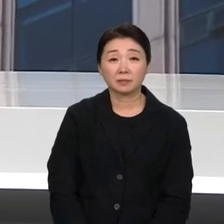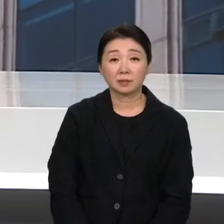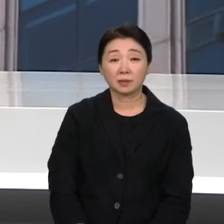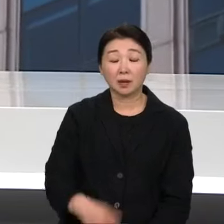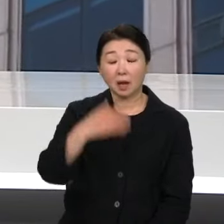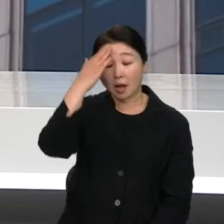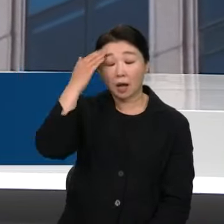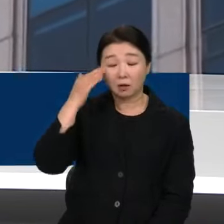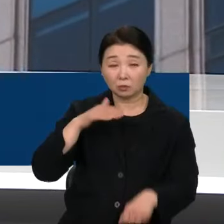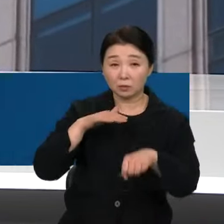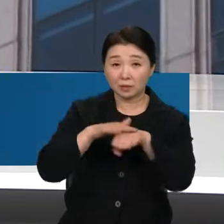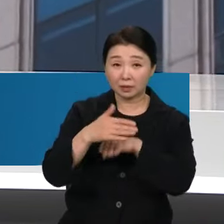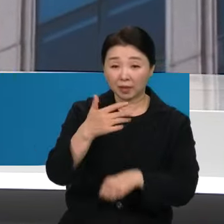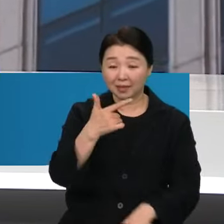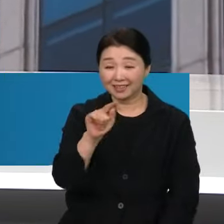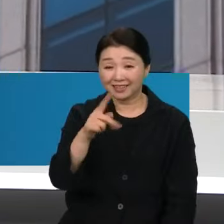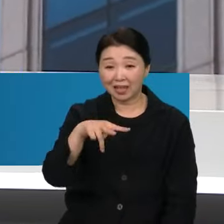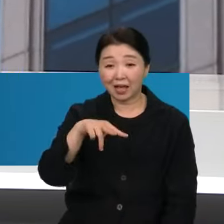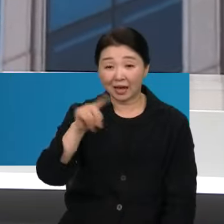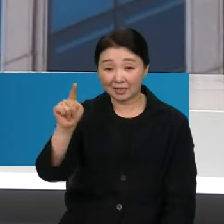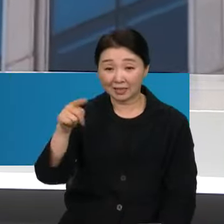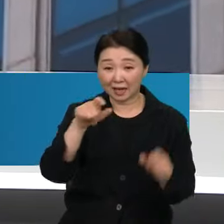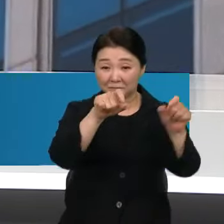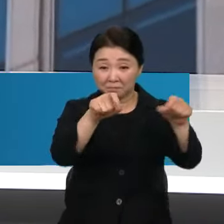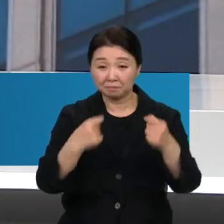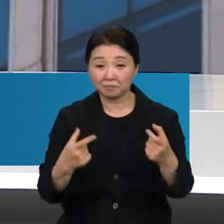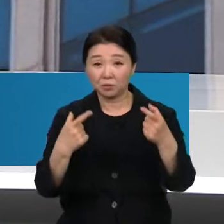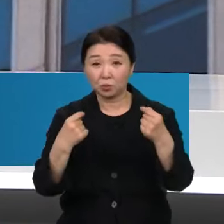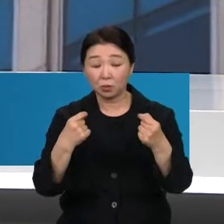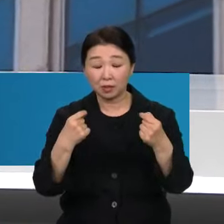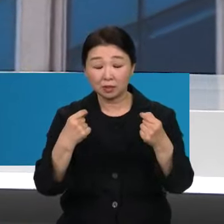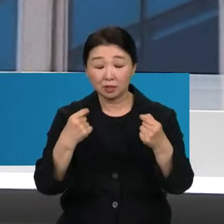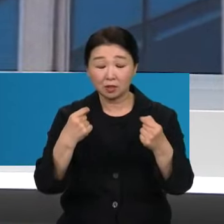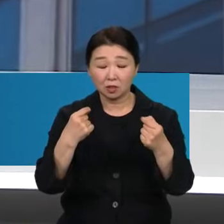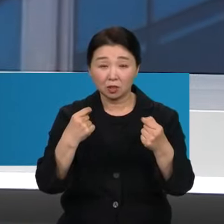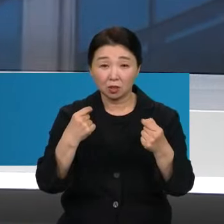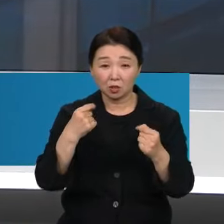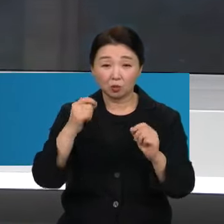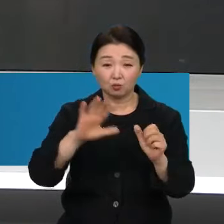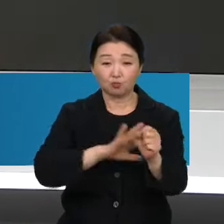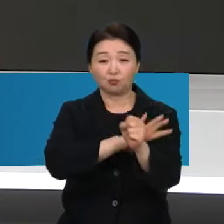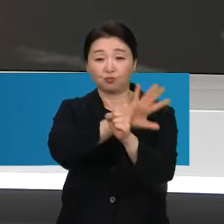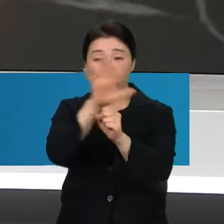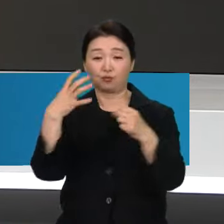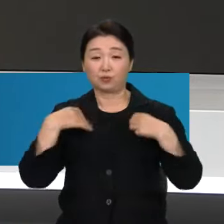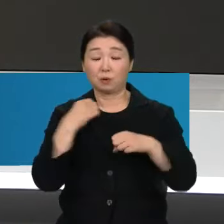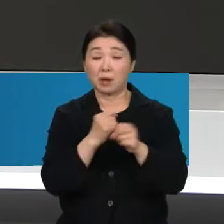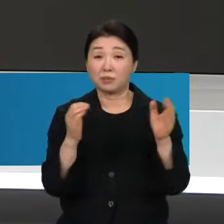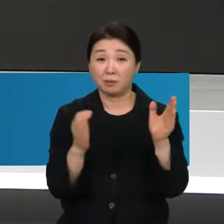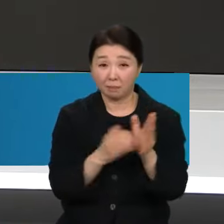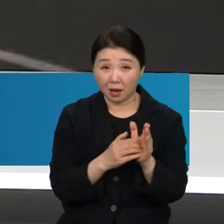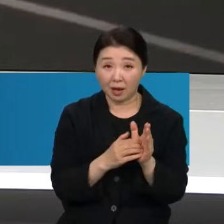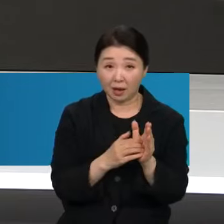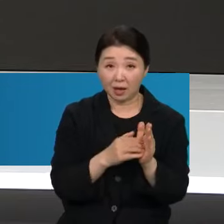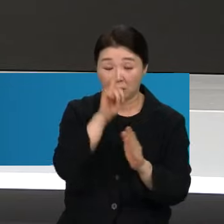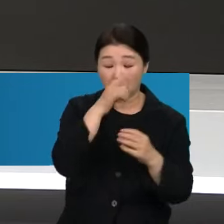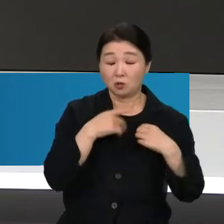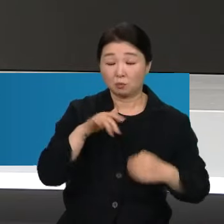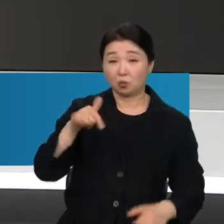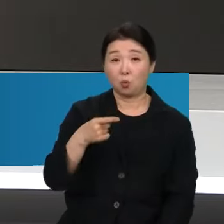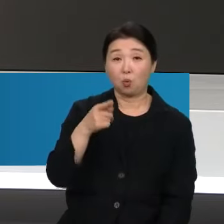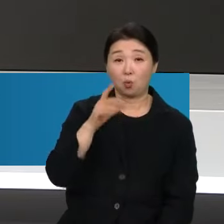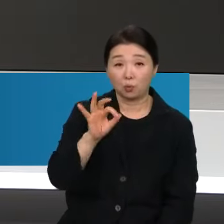한국판 나사를 표방한 우주항공청이 오늘 공식 출범한 가운데 정부가 고흥에 재사용 발사체 개발을 위한